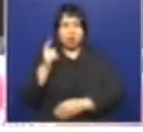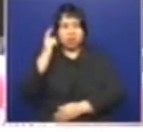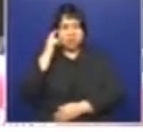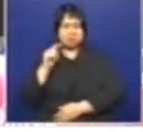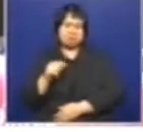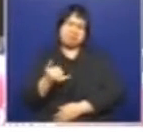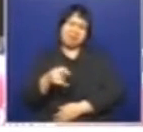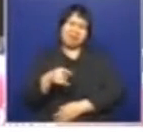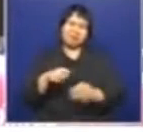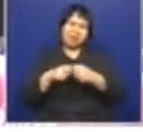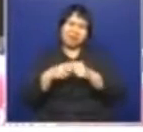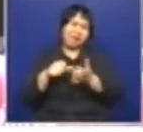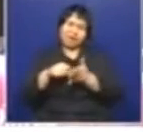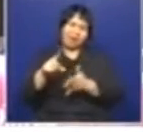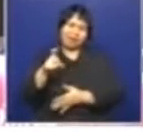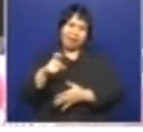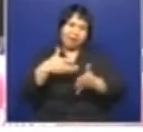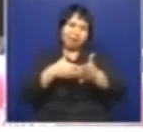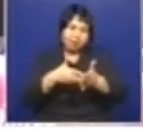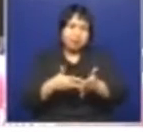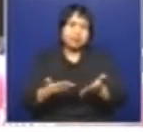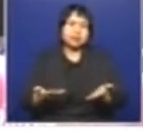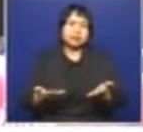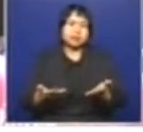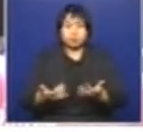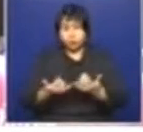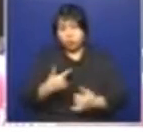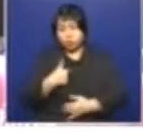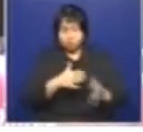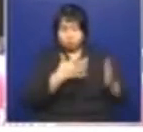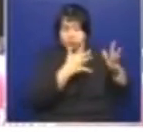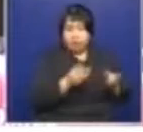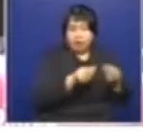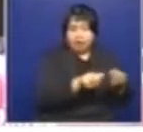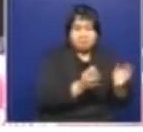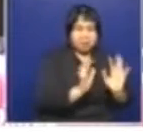มันจะตันวันนี้เกิดผมไม่ได้เชียร์ม็อบนะแต่ผมจะเชียร์ท่านนายกว่า